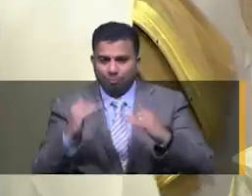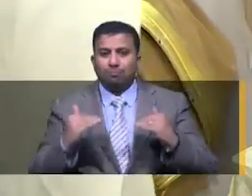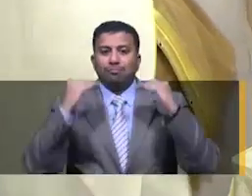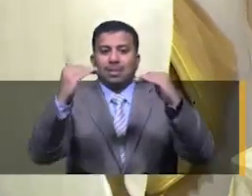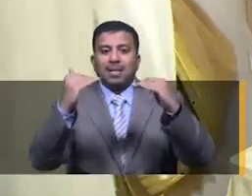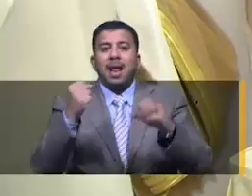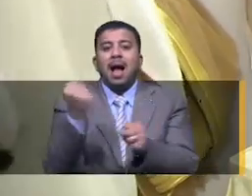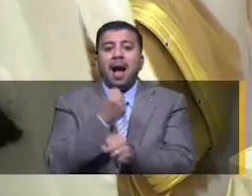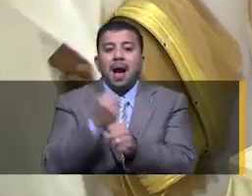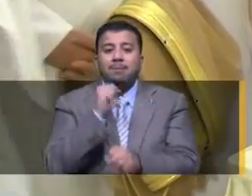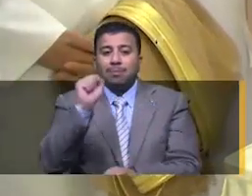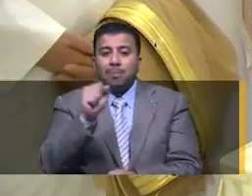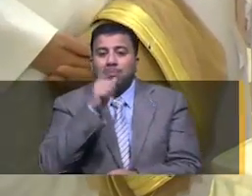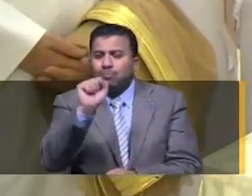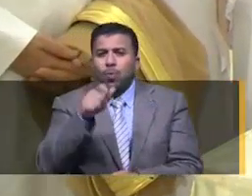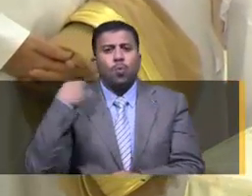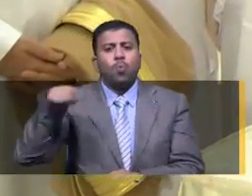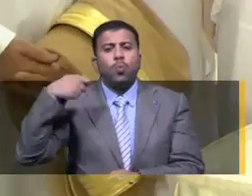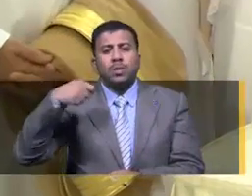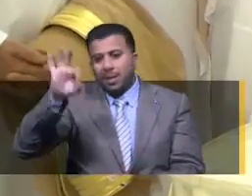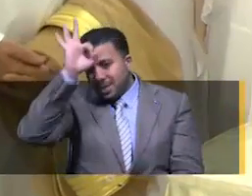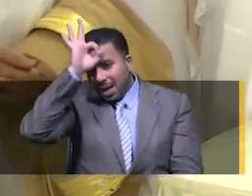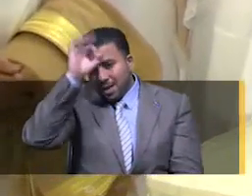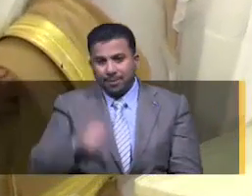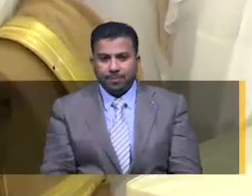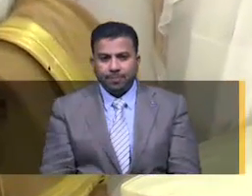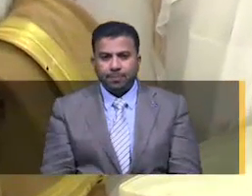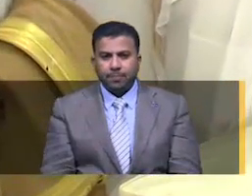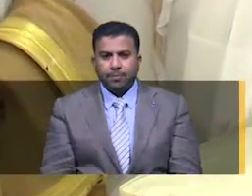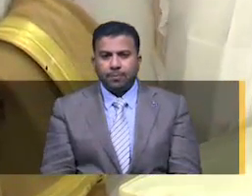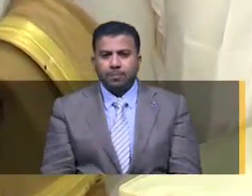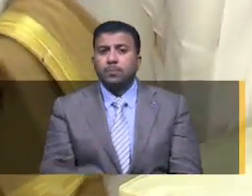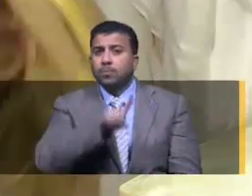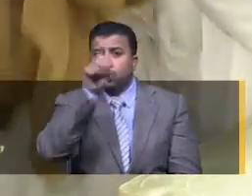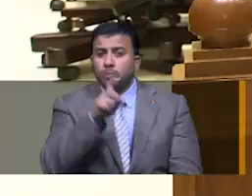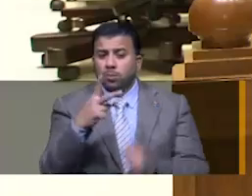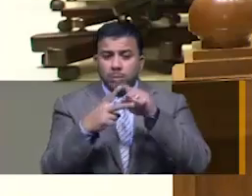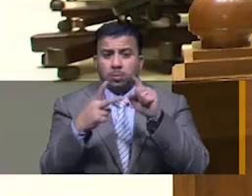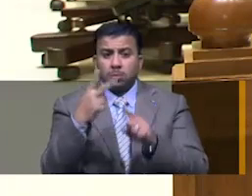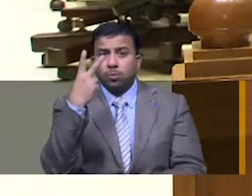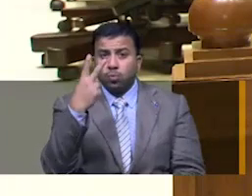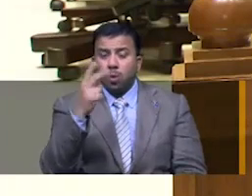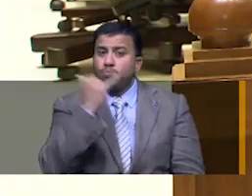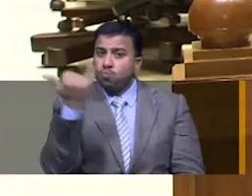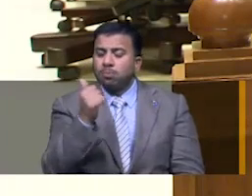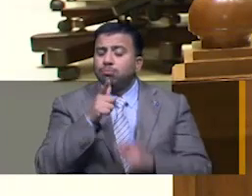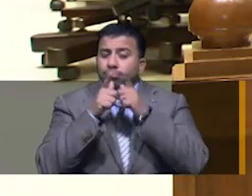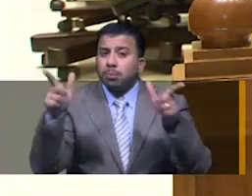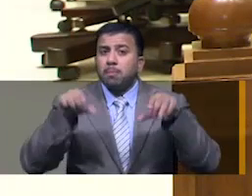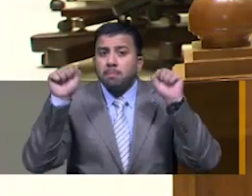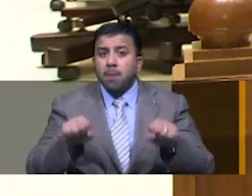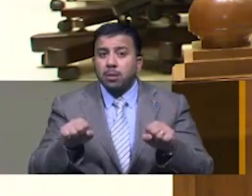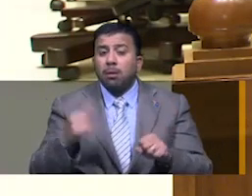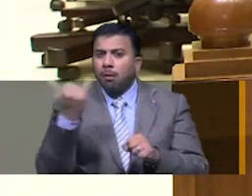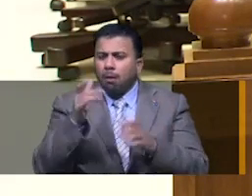من العاملين على ملاك وزارة الداخلية. سؤالان برلمانيان طرحا في هذه الجلسة أبرز